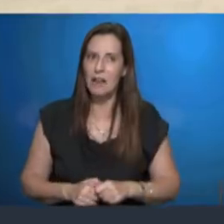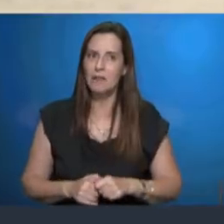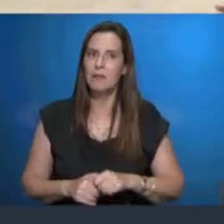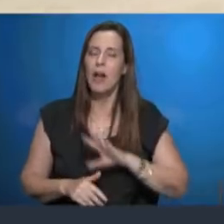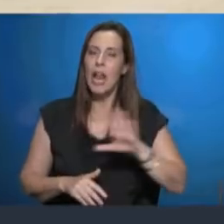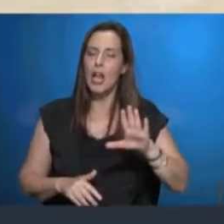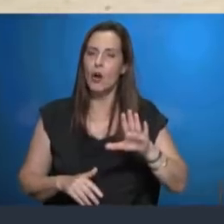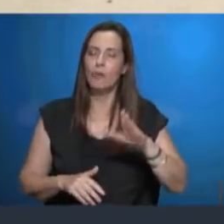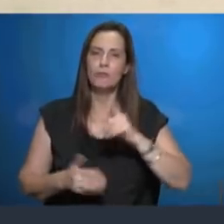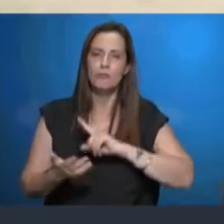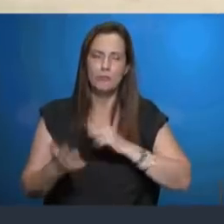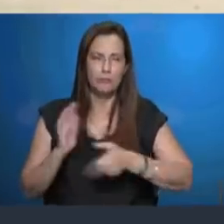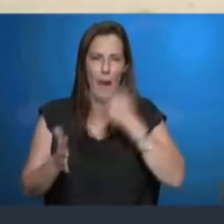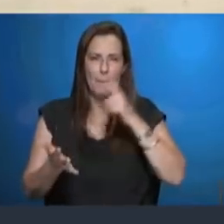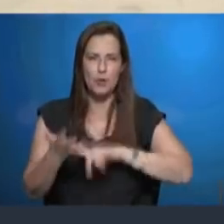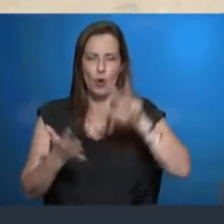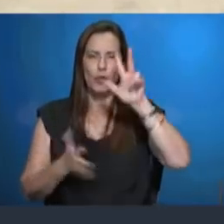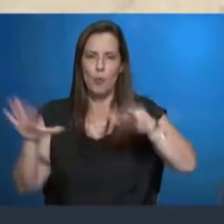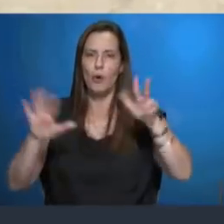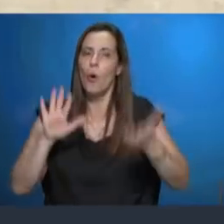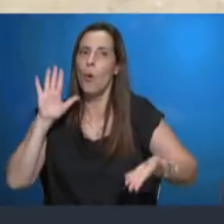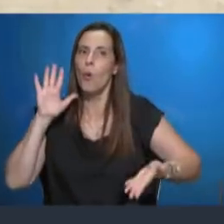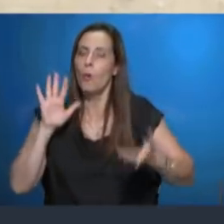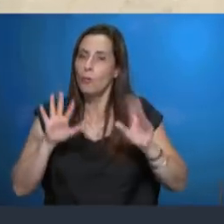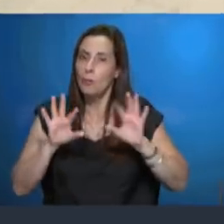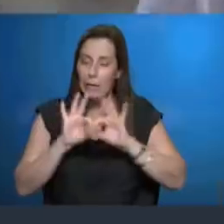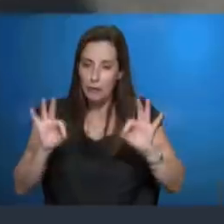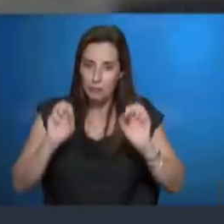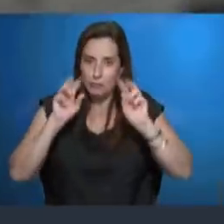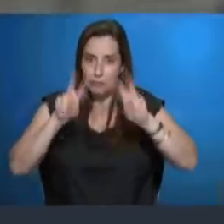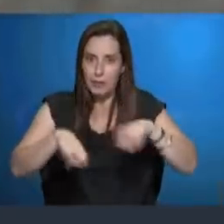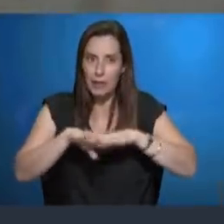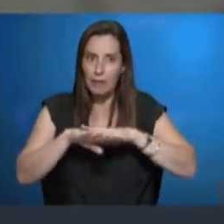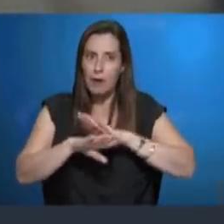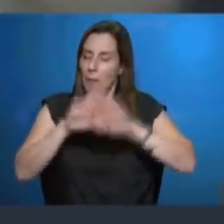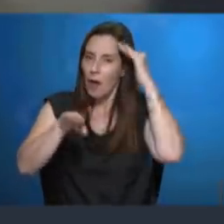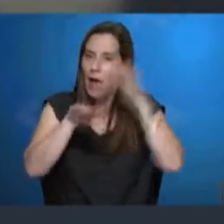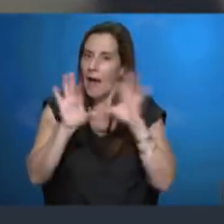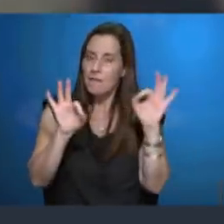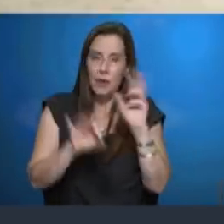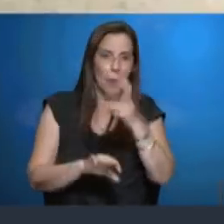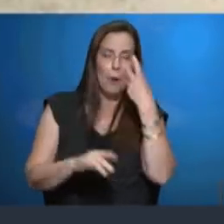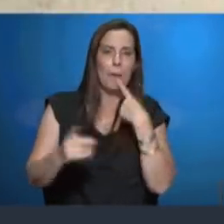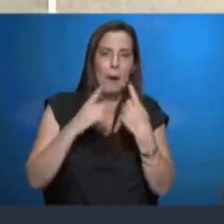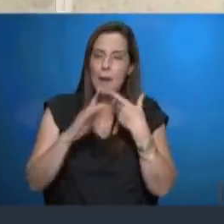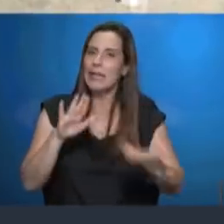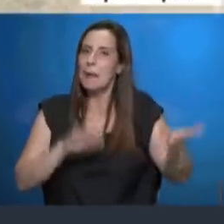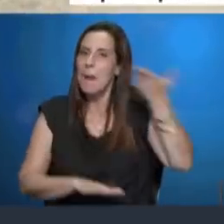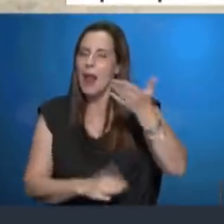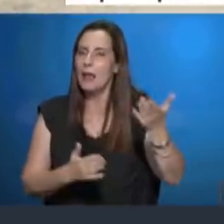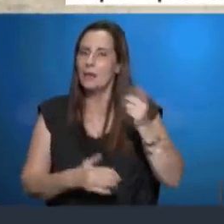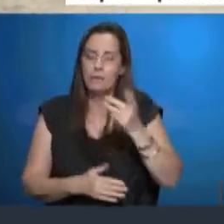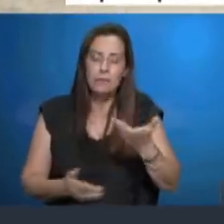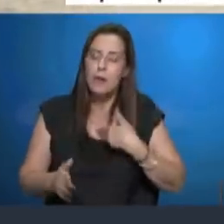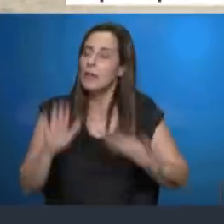לכל רבעון 8,000 שקל. הוא עלה לשלטון בלי שום הודעה. הוא לא קרא לנו, בואו אני מעלה לכם את השכר, בואו